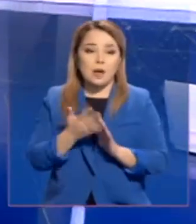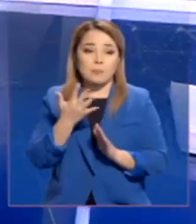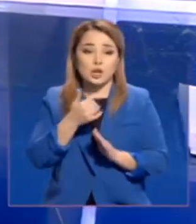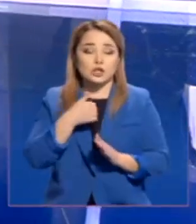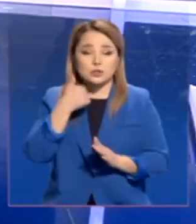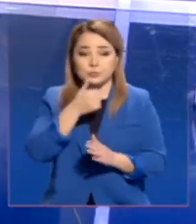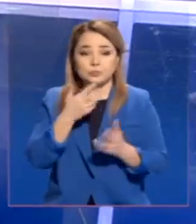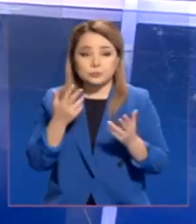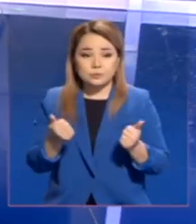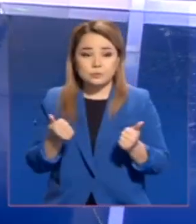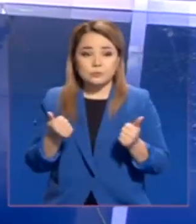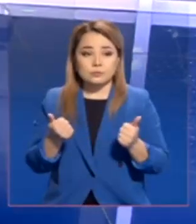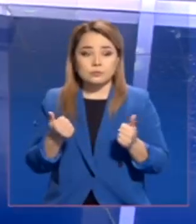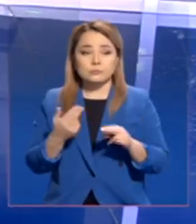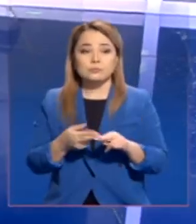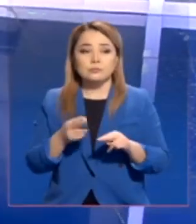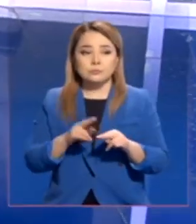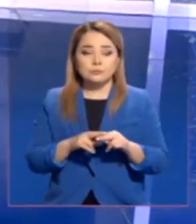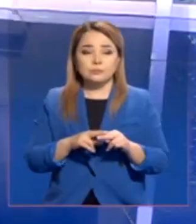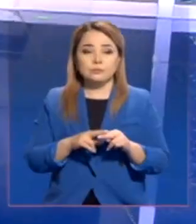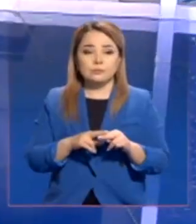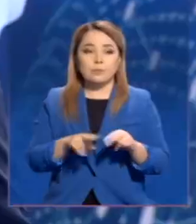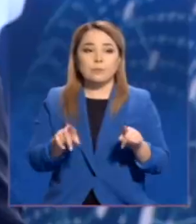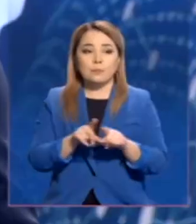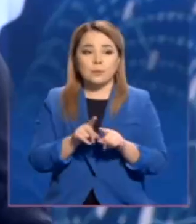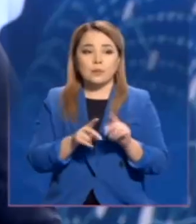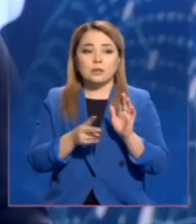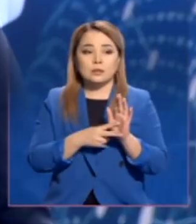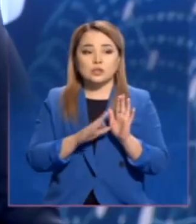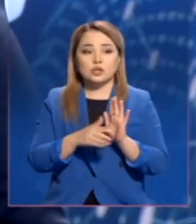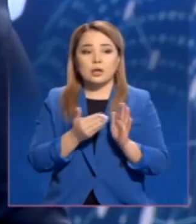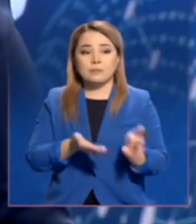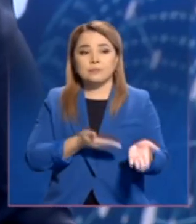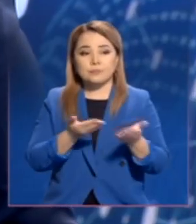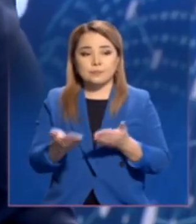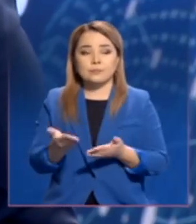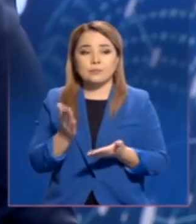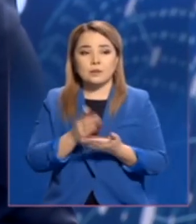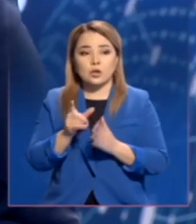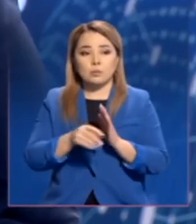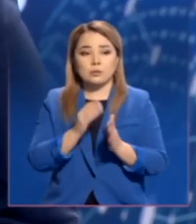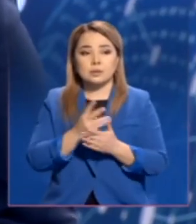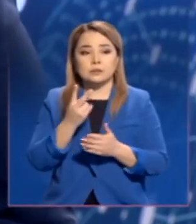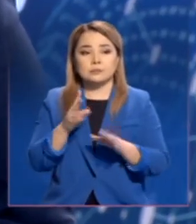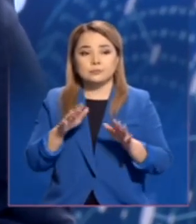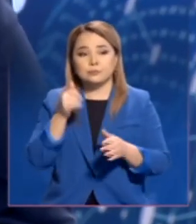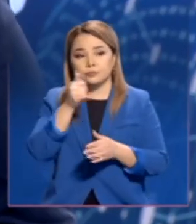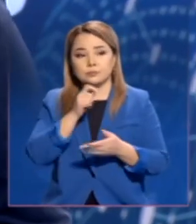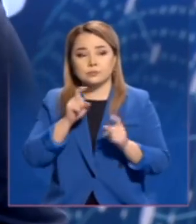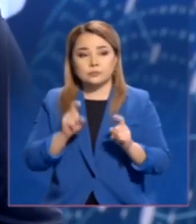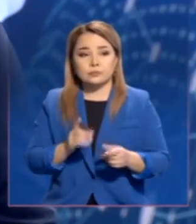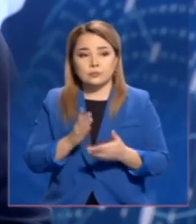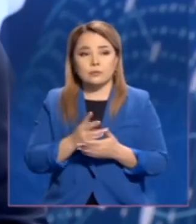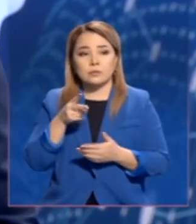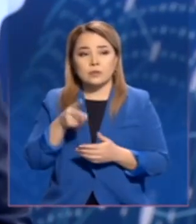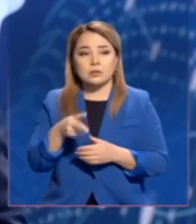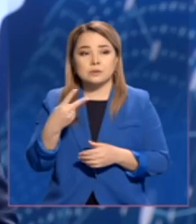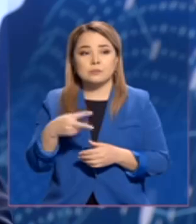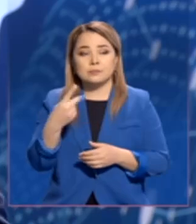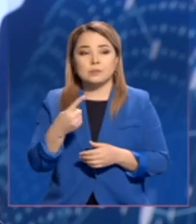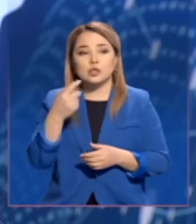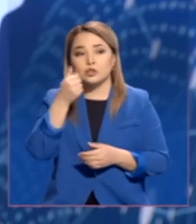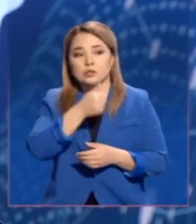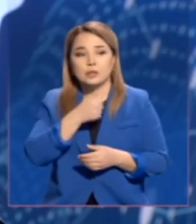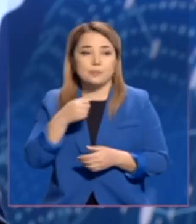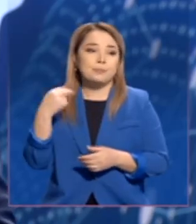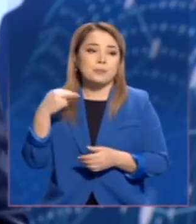жыл ғой. Иә. Yeah. Бірақ осы 7-ші шақырылым депутаттары 2 жыл отырды. Мен есімде 2021